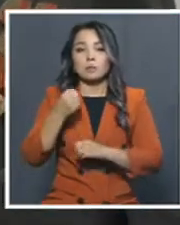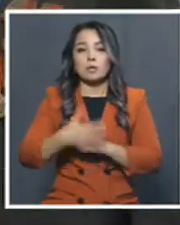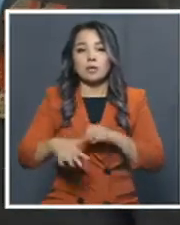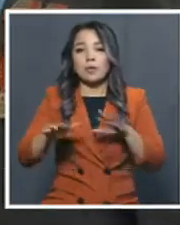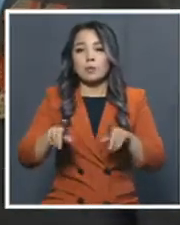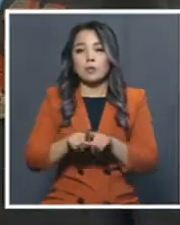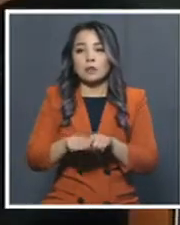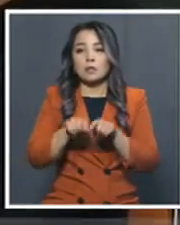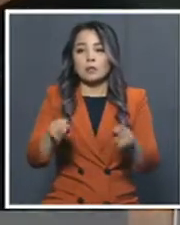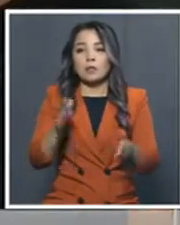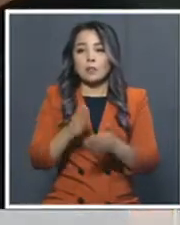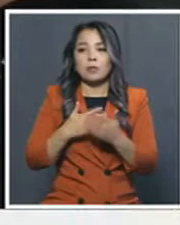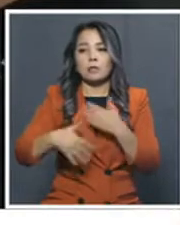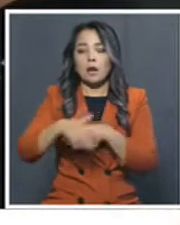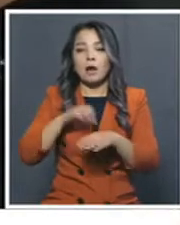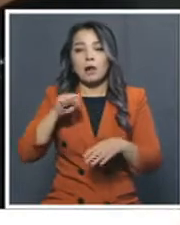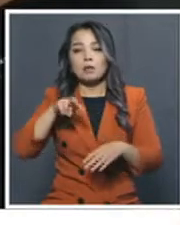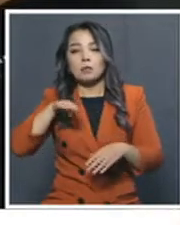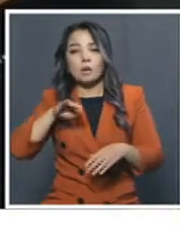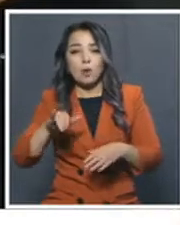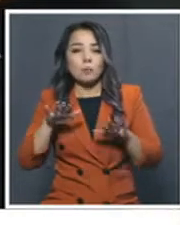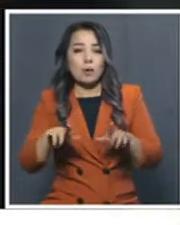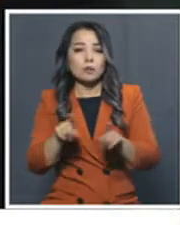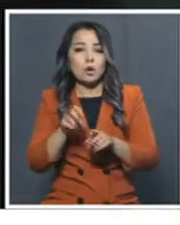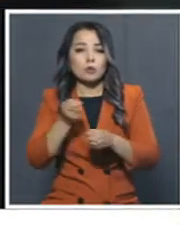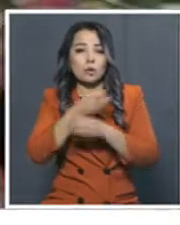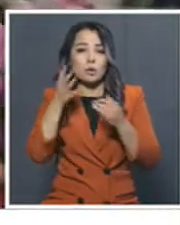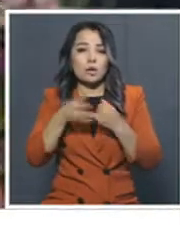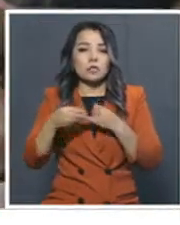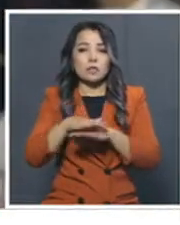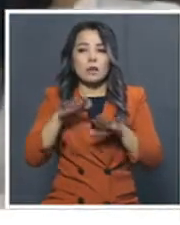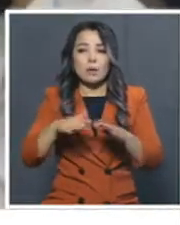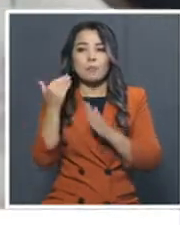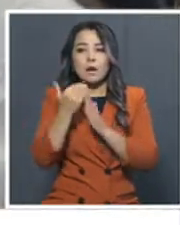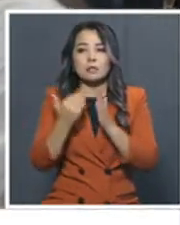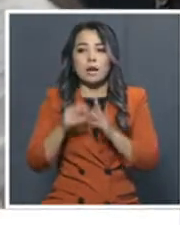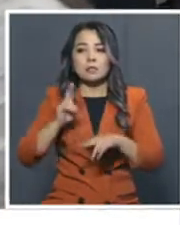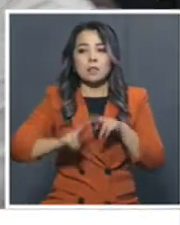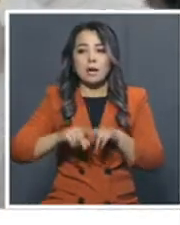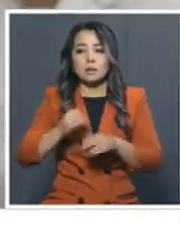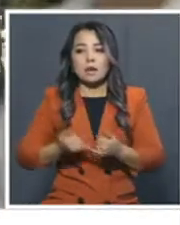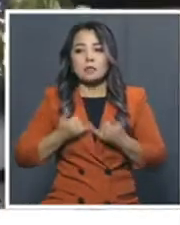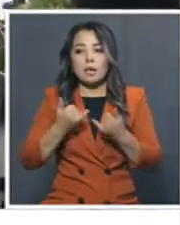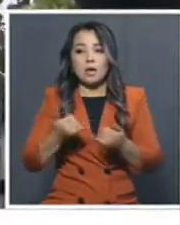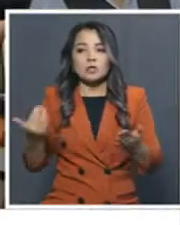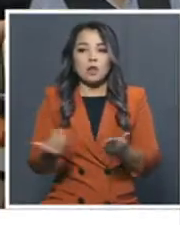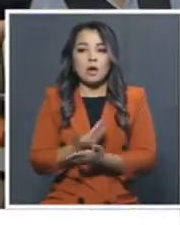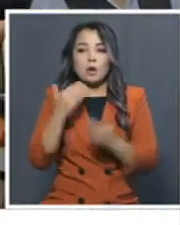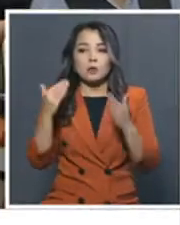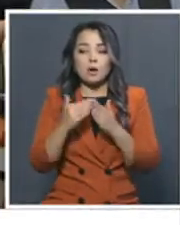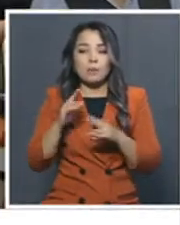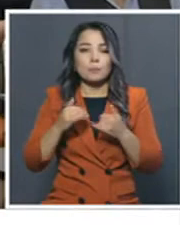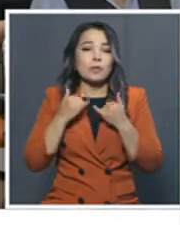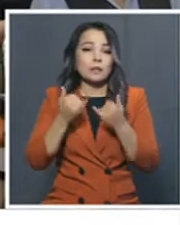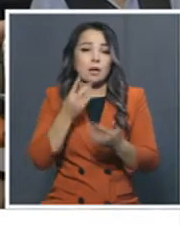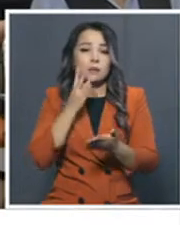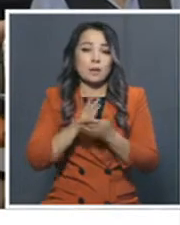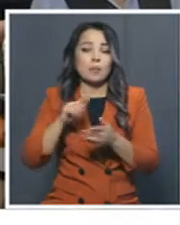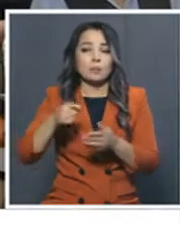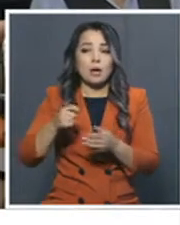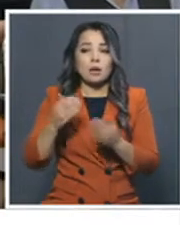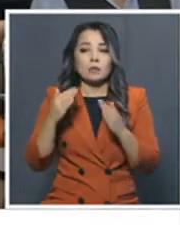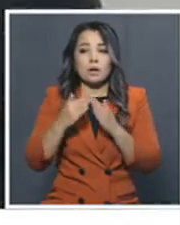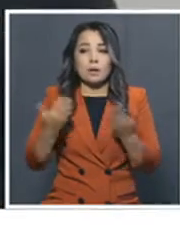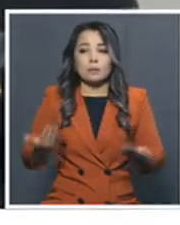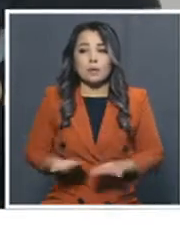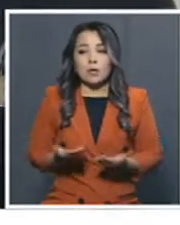Баспана шаһардың Түрксіб және Алатау аудандарында нұрлы жер бағдарламасы бойынша салынған. Жаңа үйлерден беріледі. Пәтер кілтін